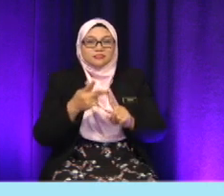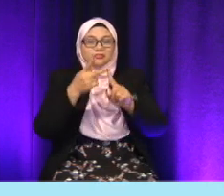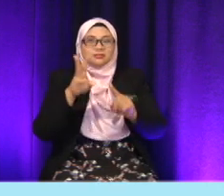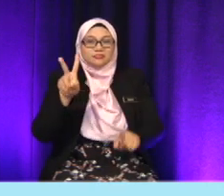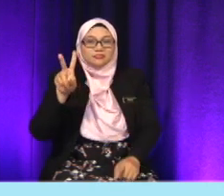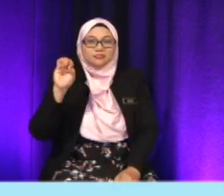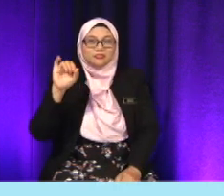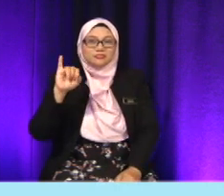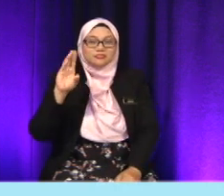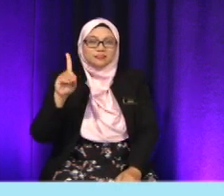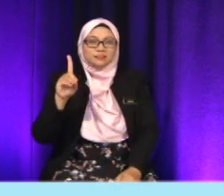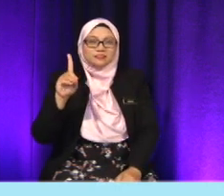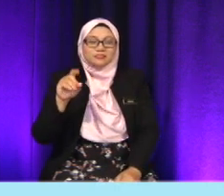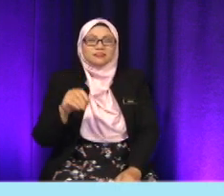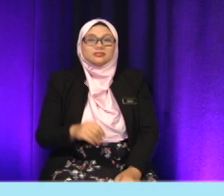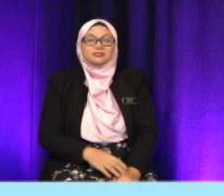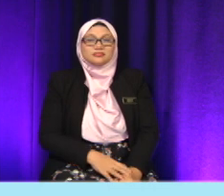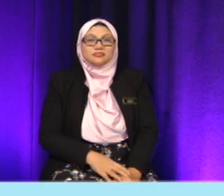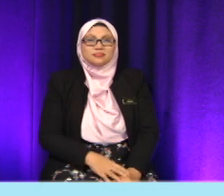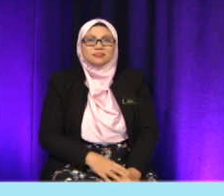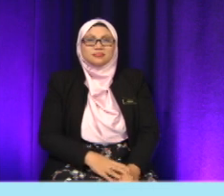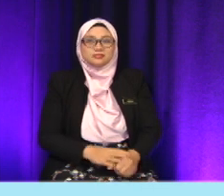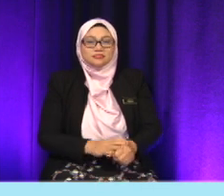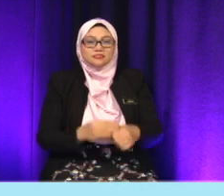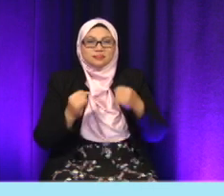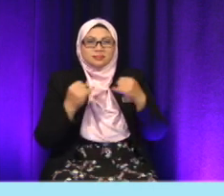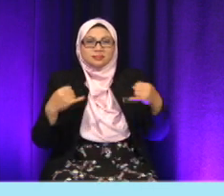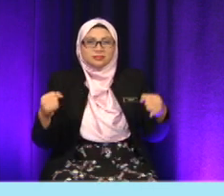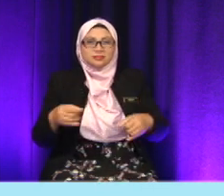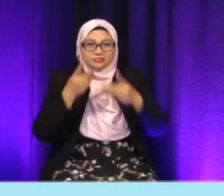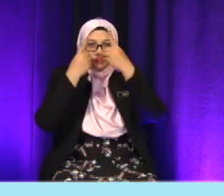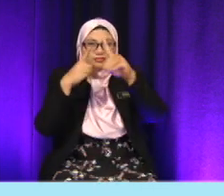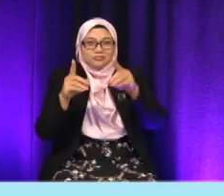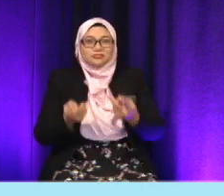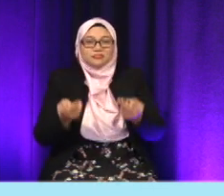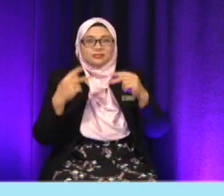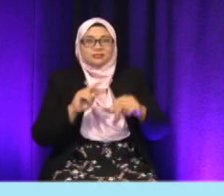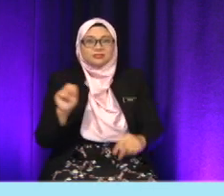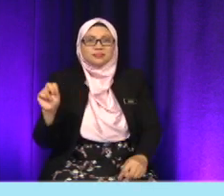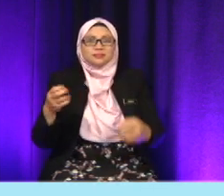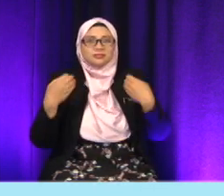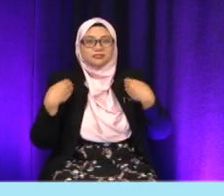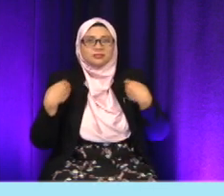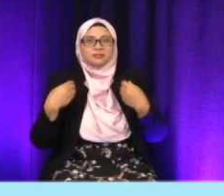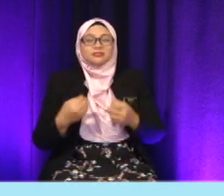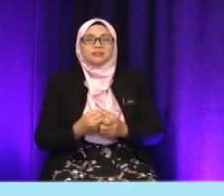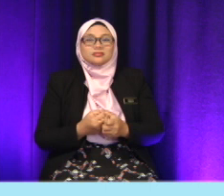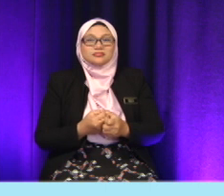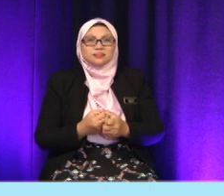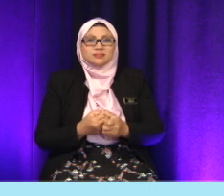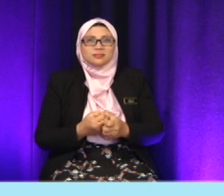bagaimanapun jenis data pulangan nih dia boleh ada intituju string double Cha Oke diikuti dengan